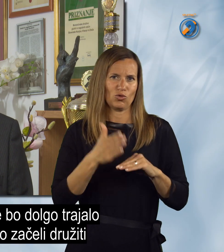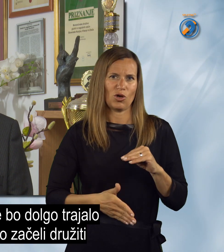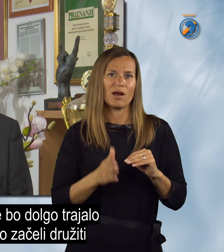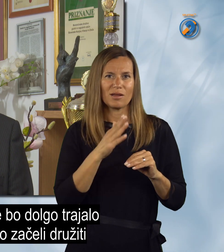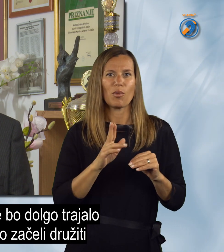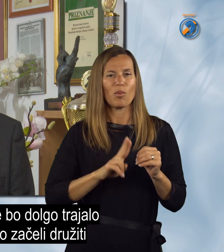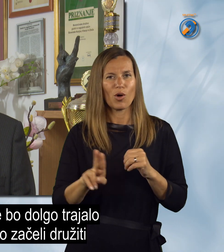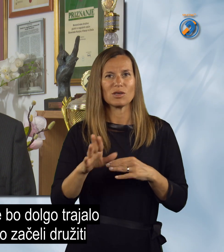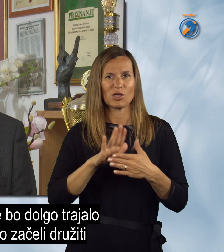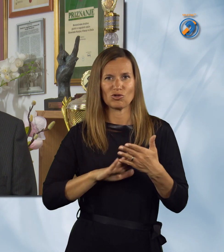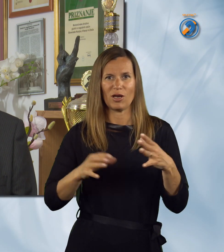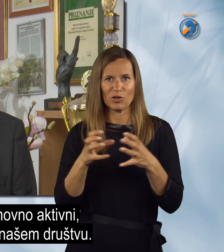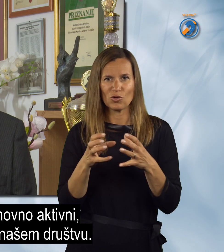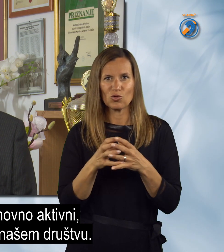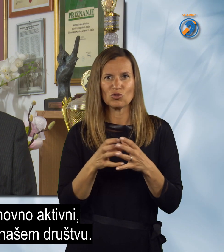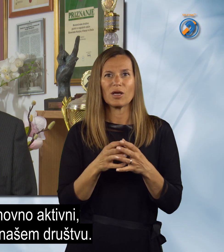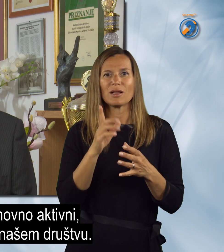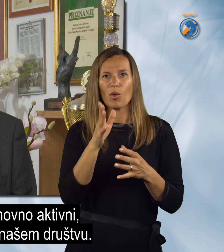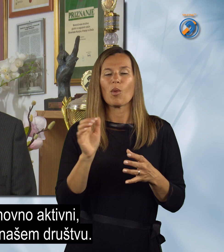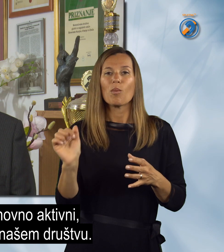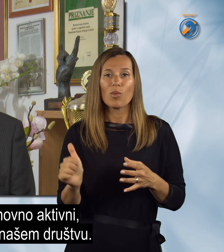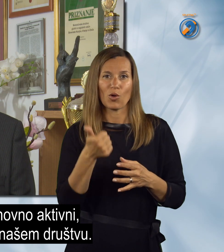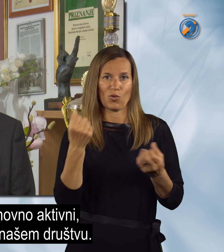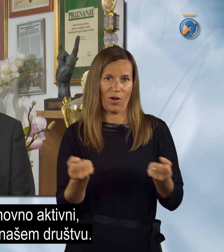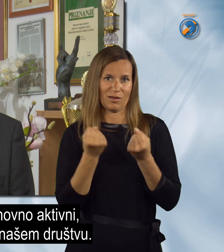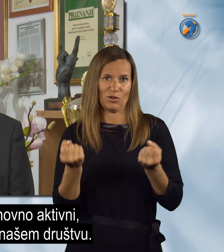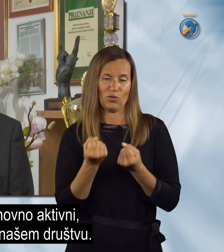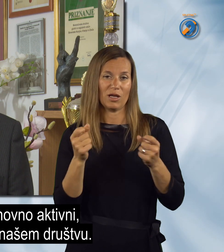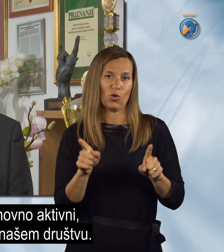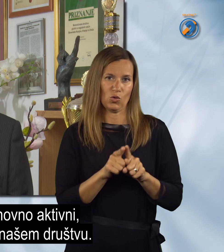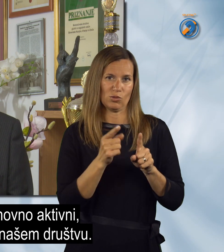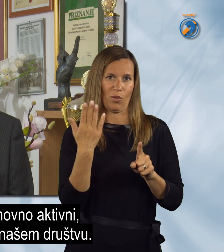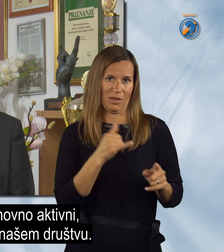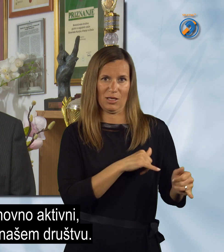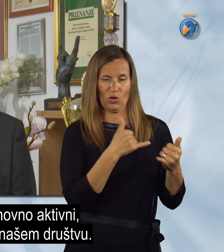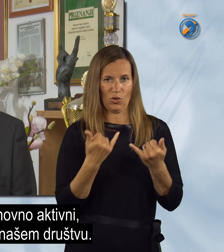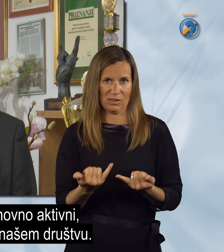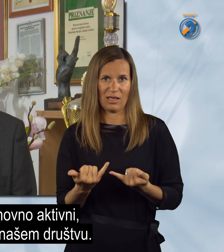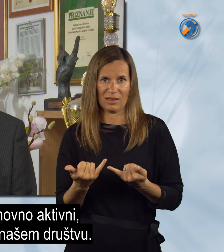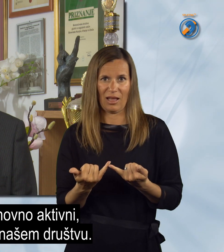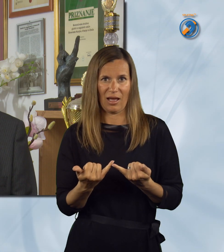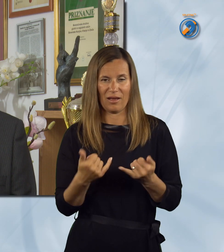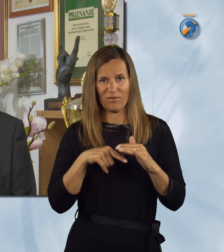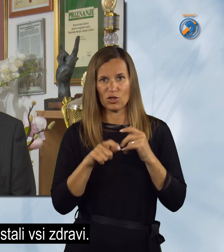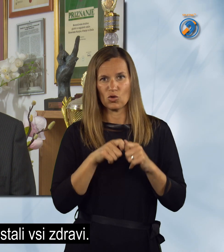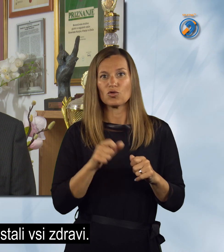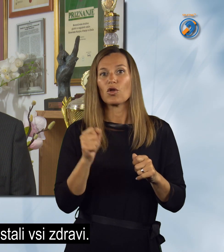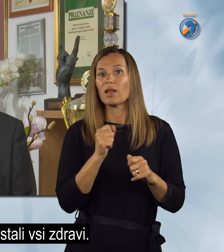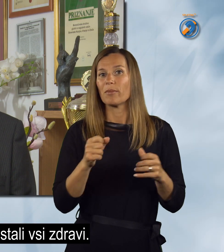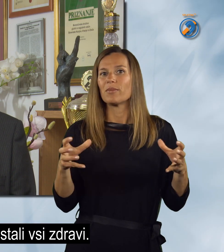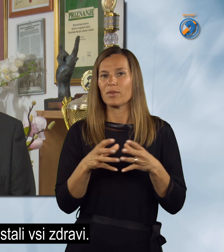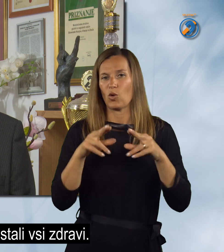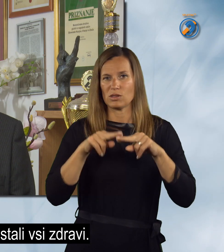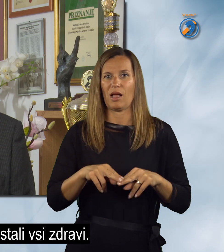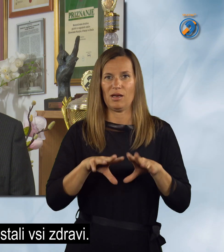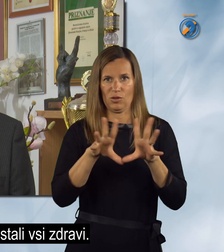bomo začeli družiti in ponovno bili aktivni, tako kot smo bili v našem društvu. Želim, da bi ostali